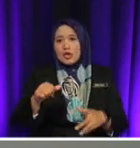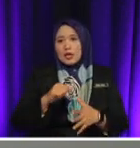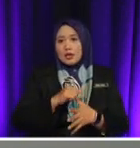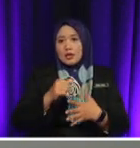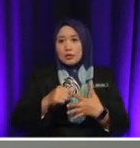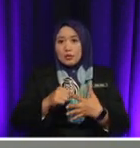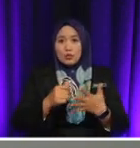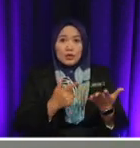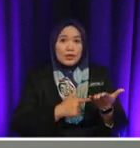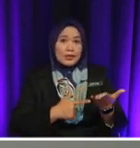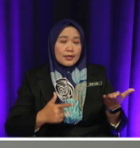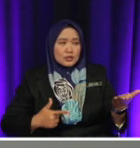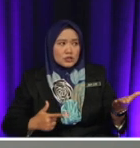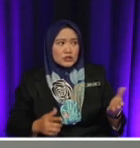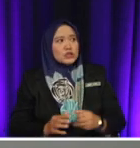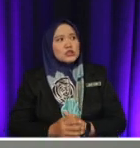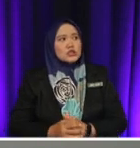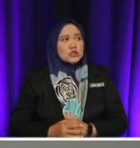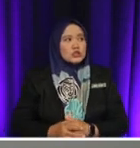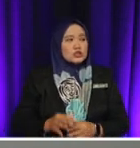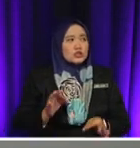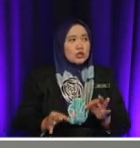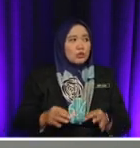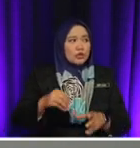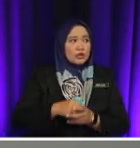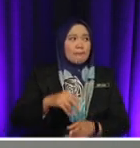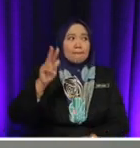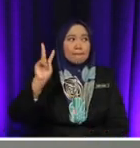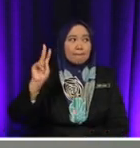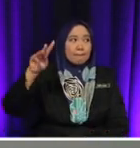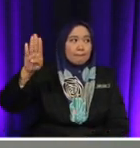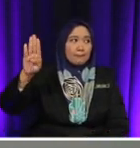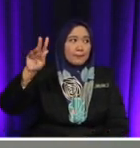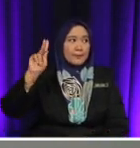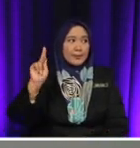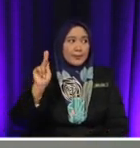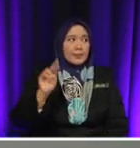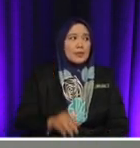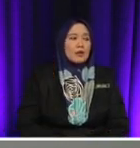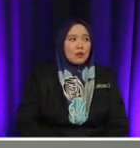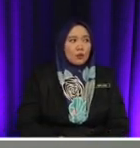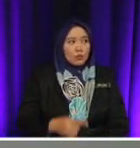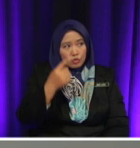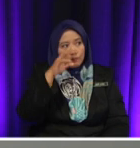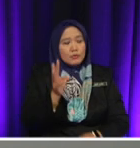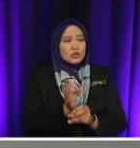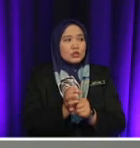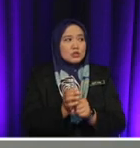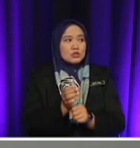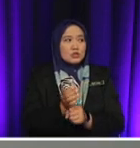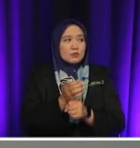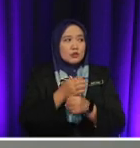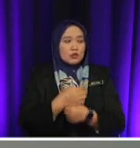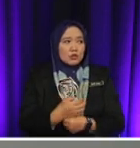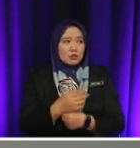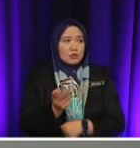berfikir kreatif itu mencpita produk atau Idea Baru yang dikatakan itu adalah sesuatu bahan yang diberikan jenis